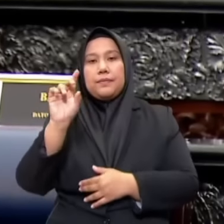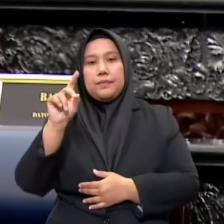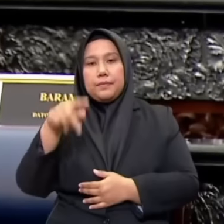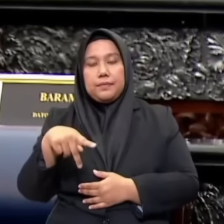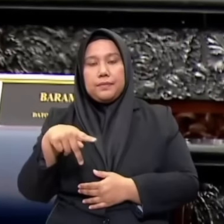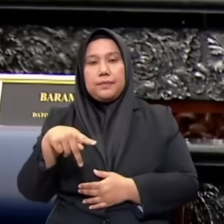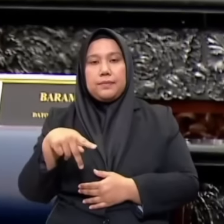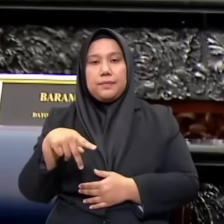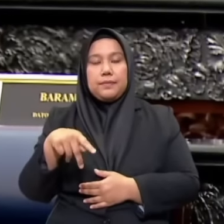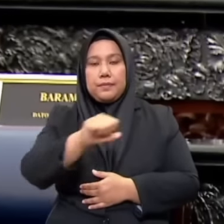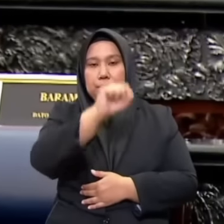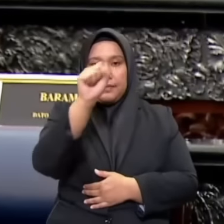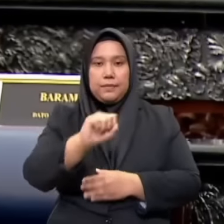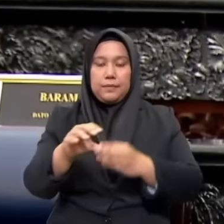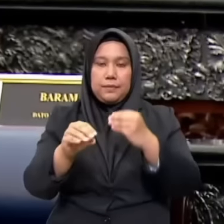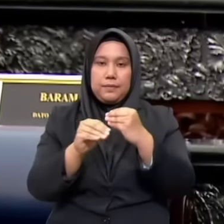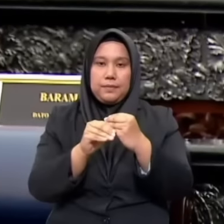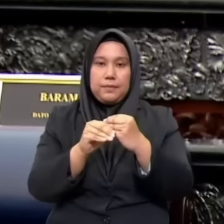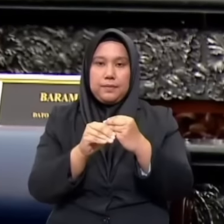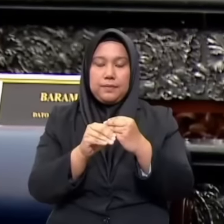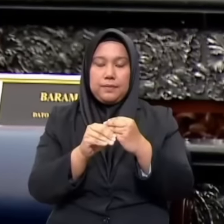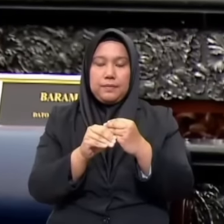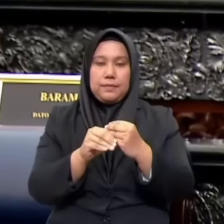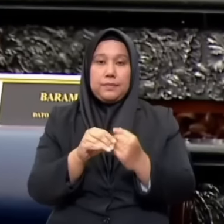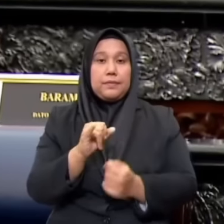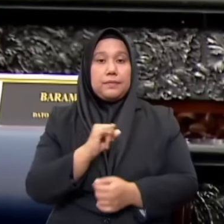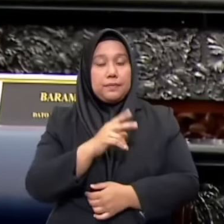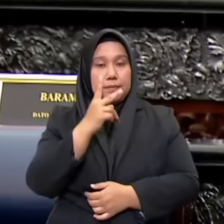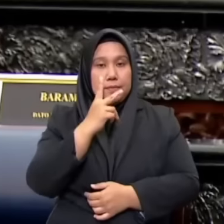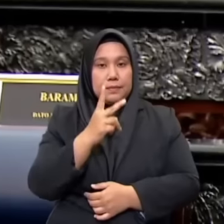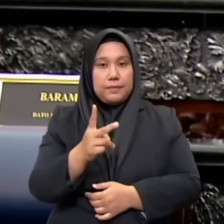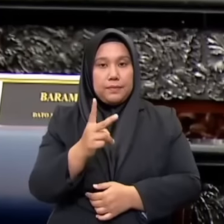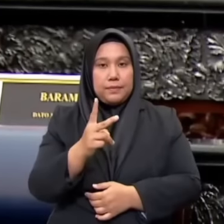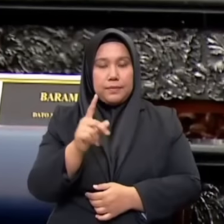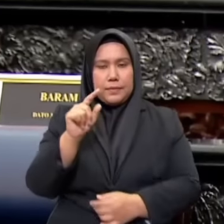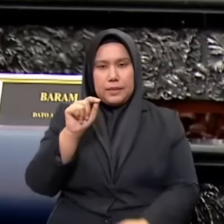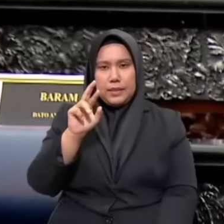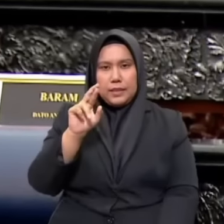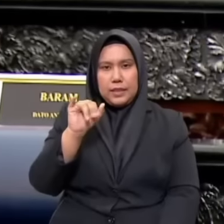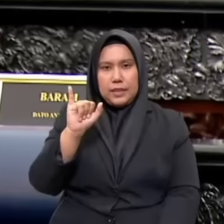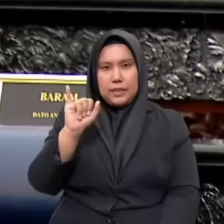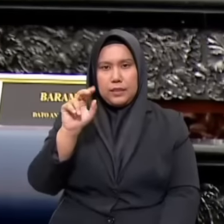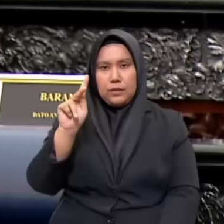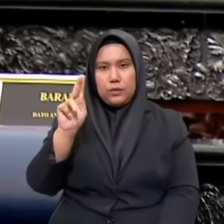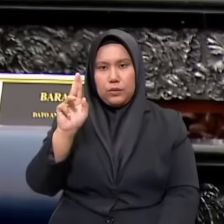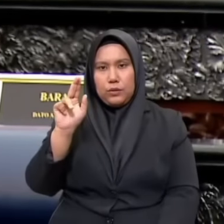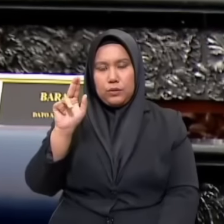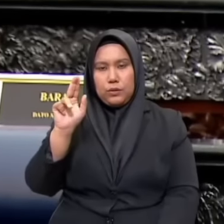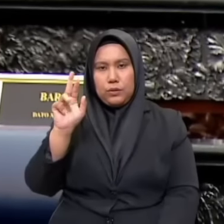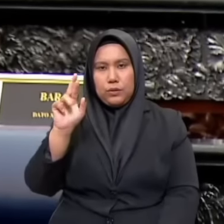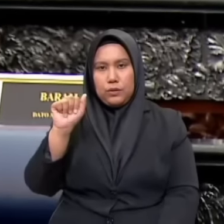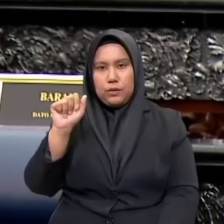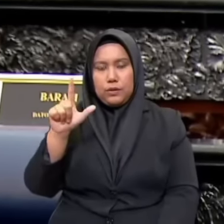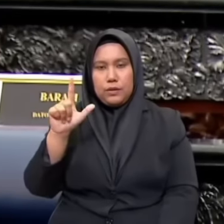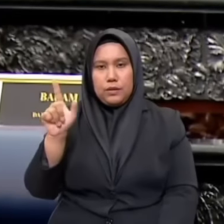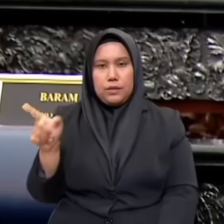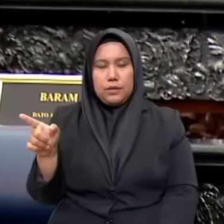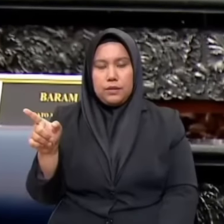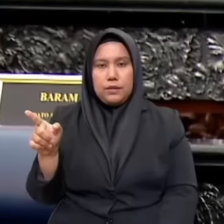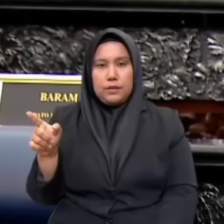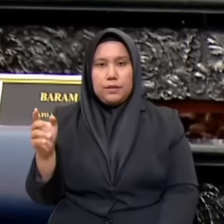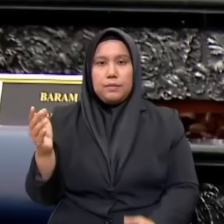tambahan saya merujuk kepada tiru kural yang membawa